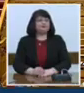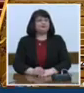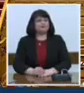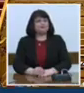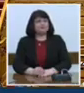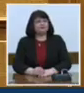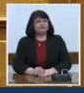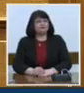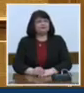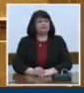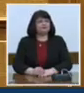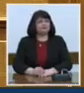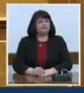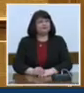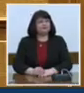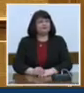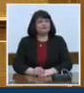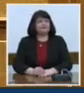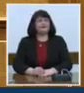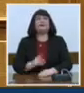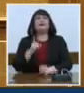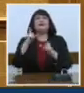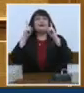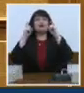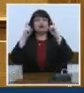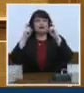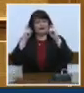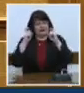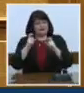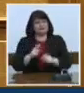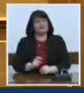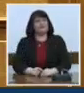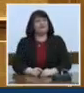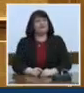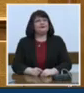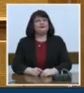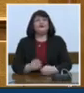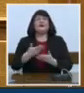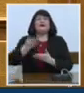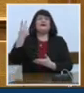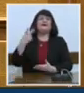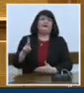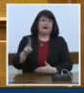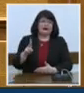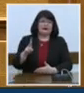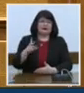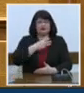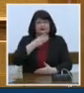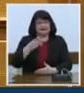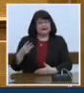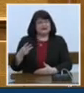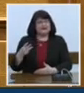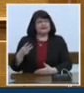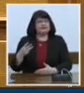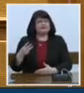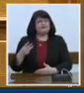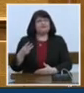φωτογραφία την οποία δημοσίευσε το κομματικό σας έντυπο από